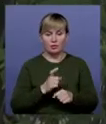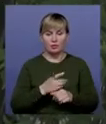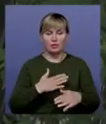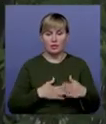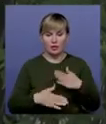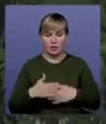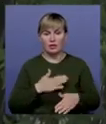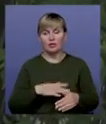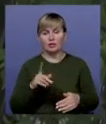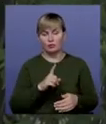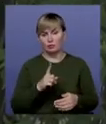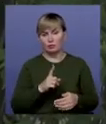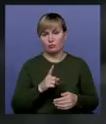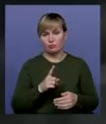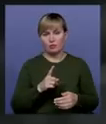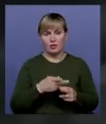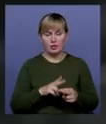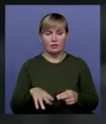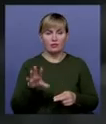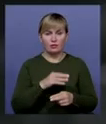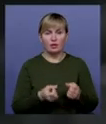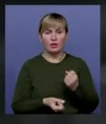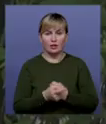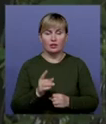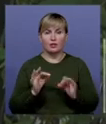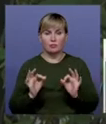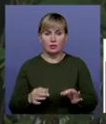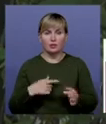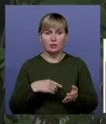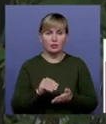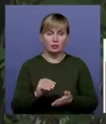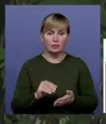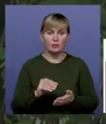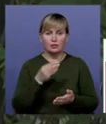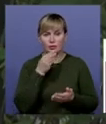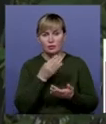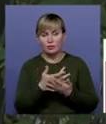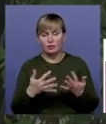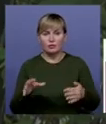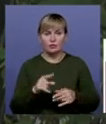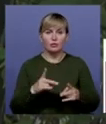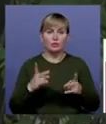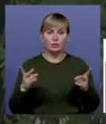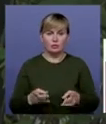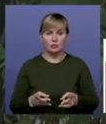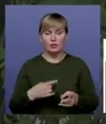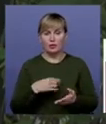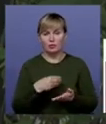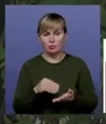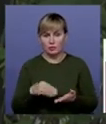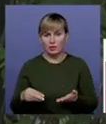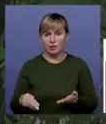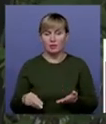рада, что это все оказывается правда. Я купила йогурты, то есть все, что необходимо, я купила.